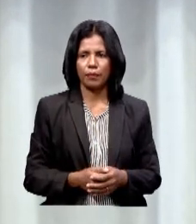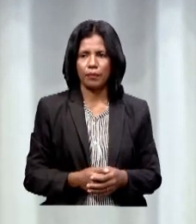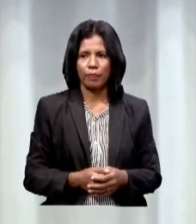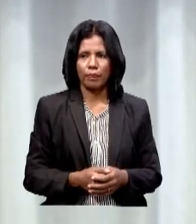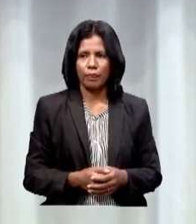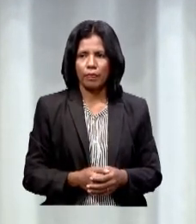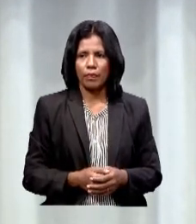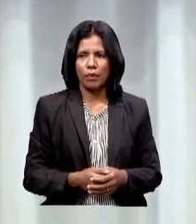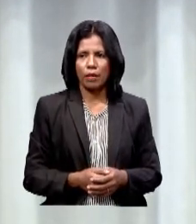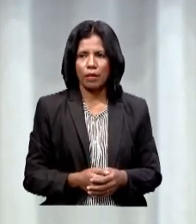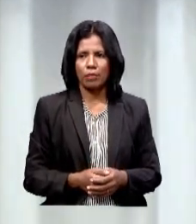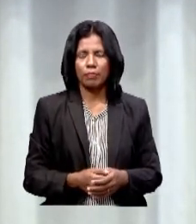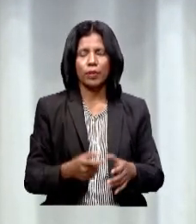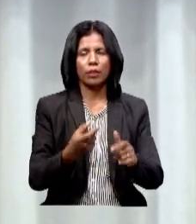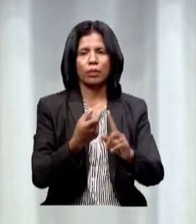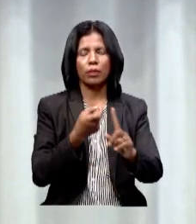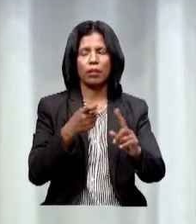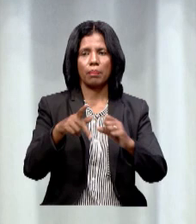Così parte Fretilinia,